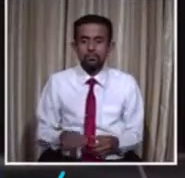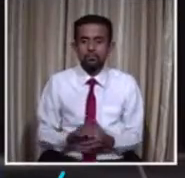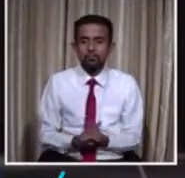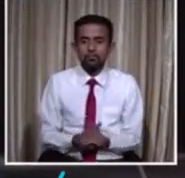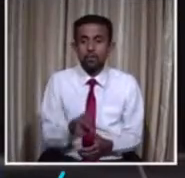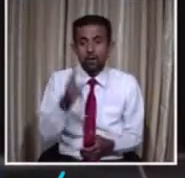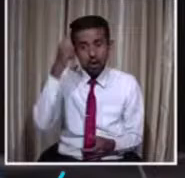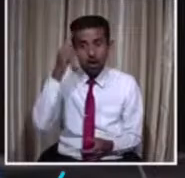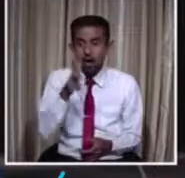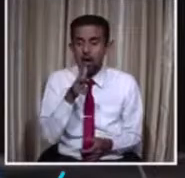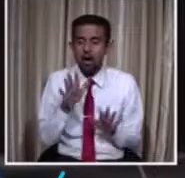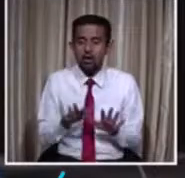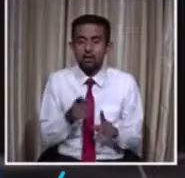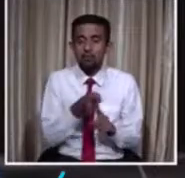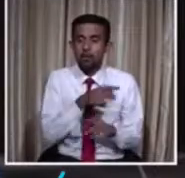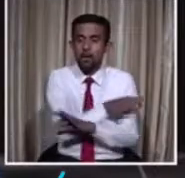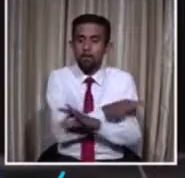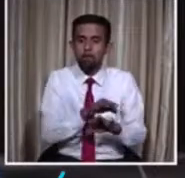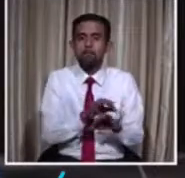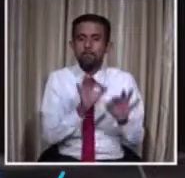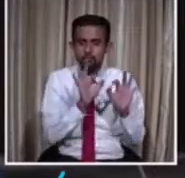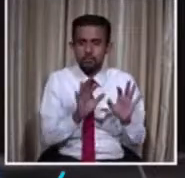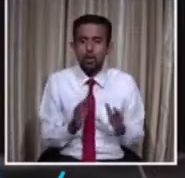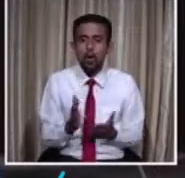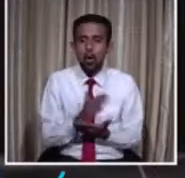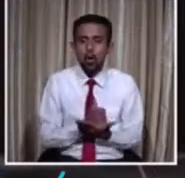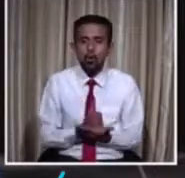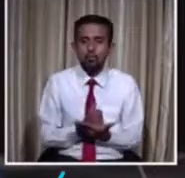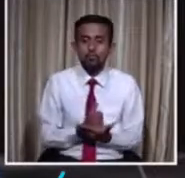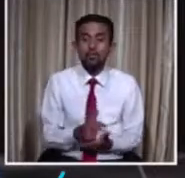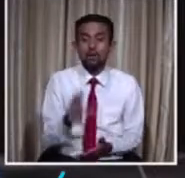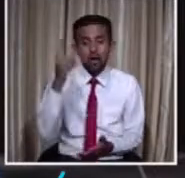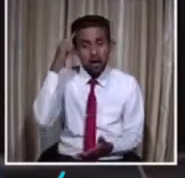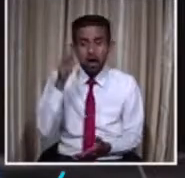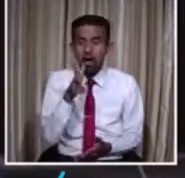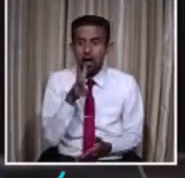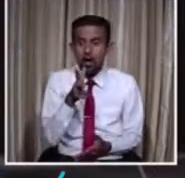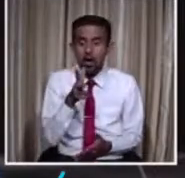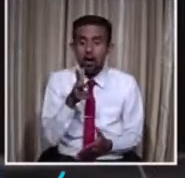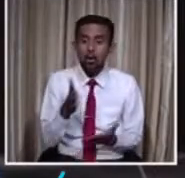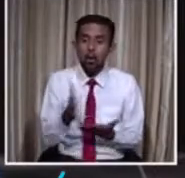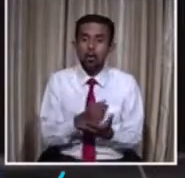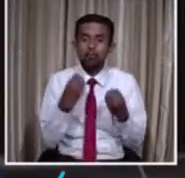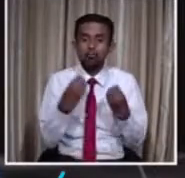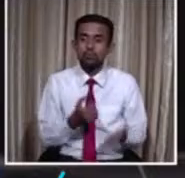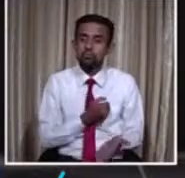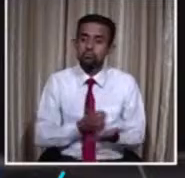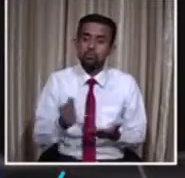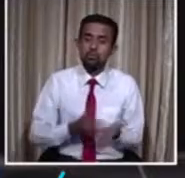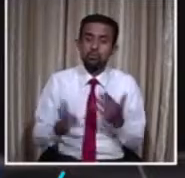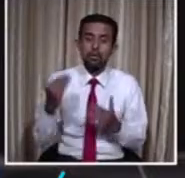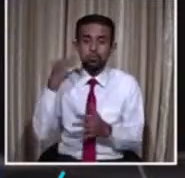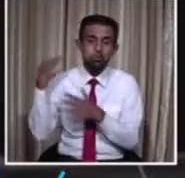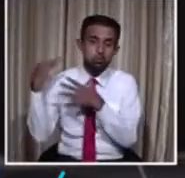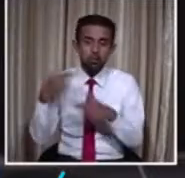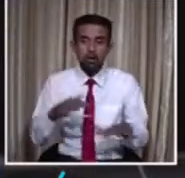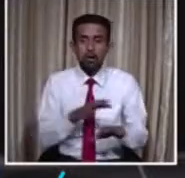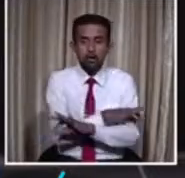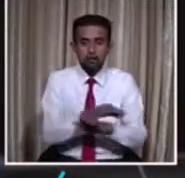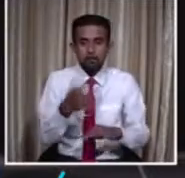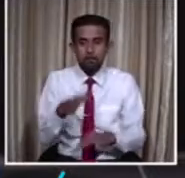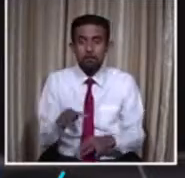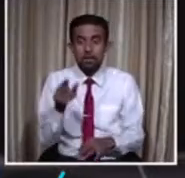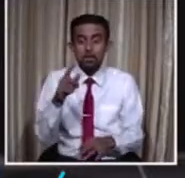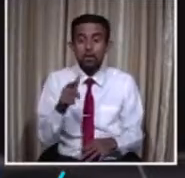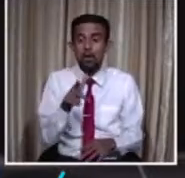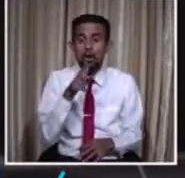Ekaputa inna kam me arap plan ni kara tamai siyal berani. Ekaputa tamai korahat bina kene anata tera senaga gaina plan neka kere. Ekaputa